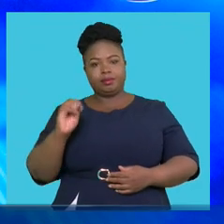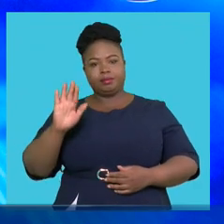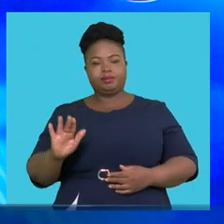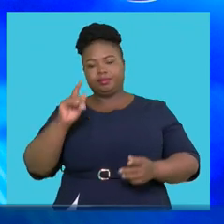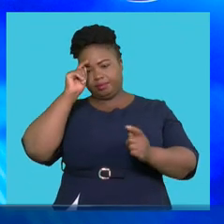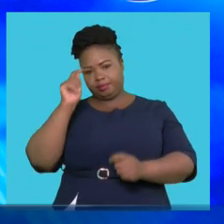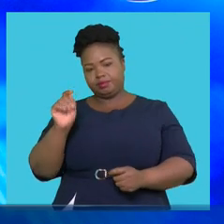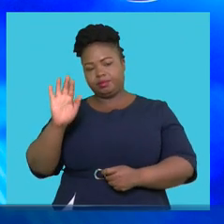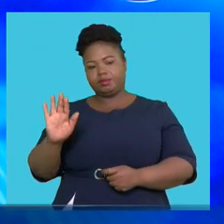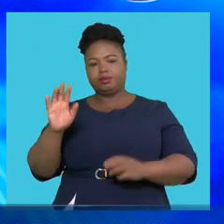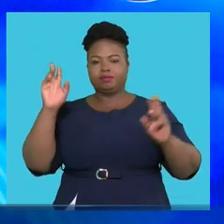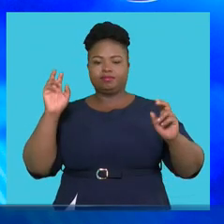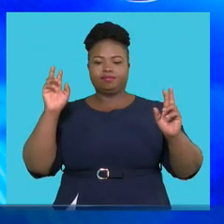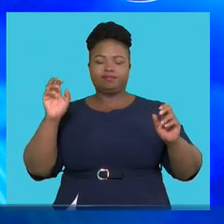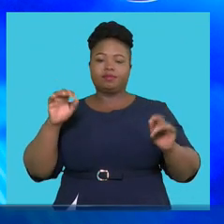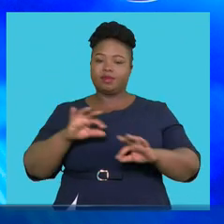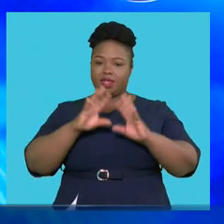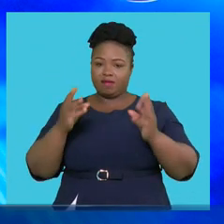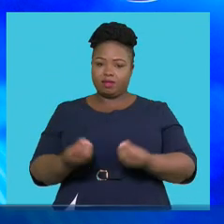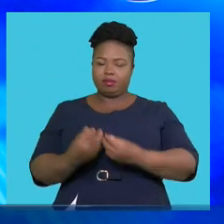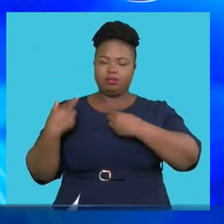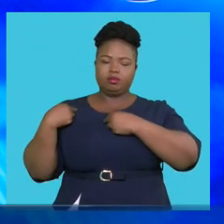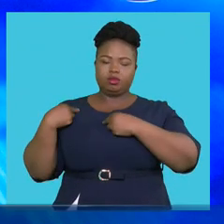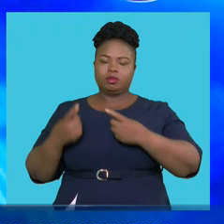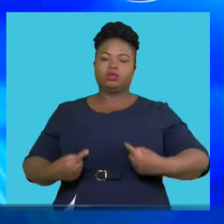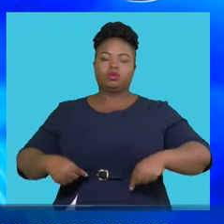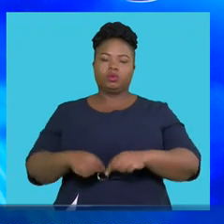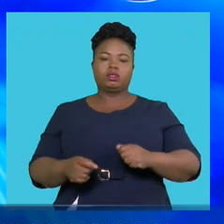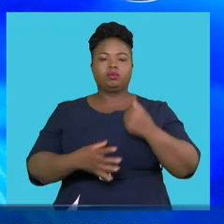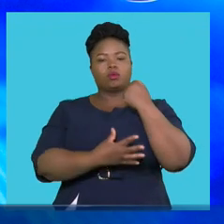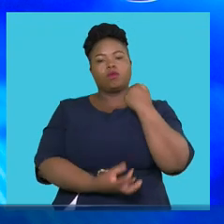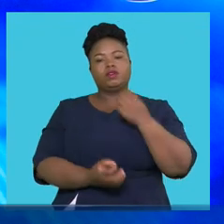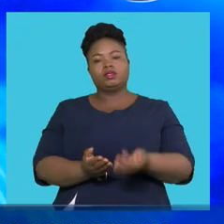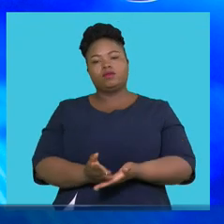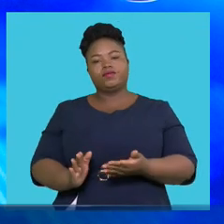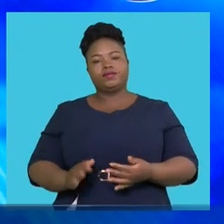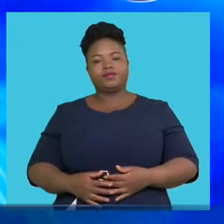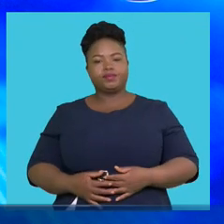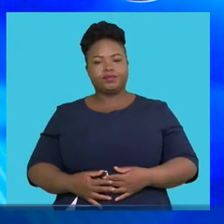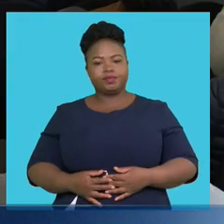luqatshelwa phantsi komqholo othi kusezandleni zethu ukulwa nentlupheko nongalingani.